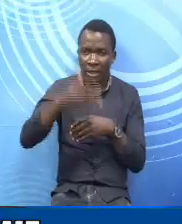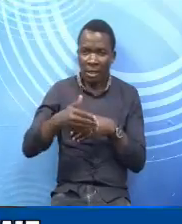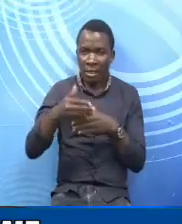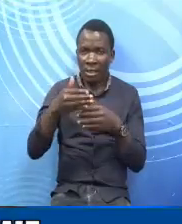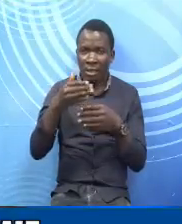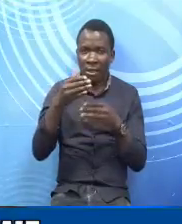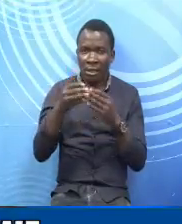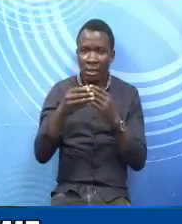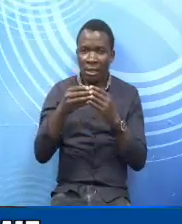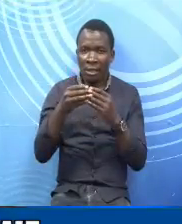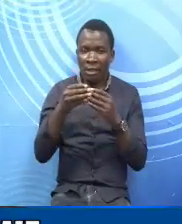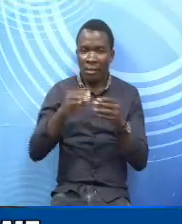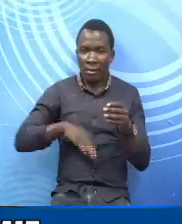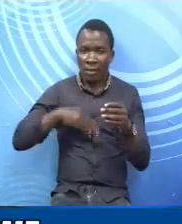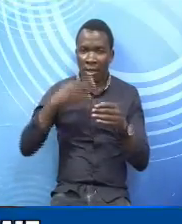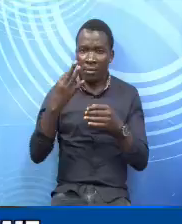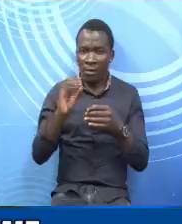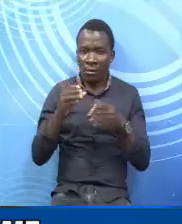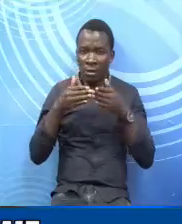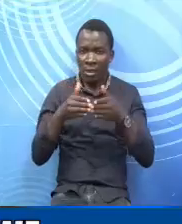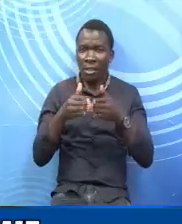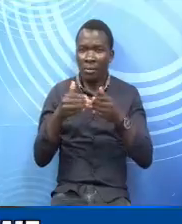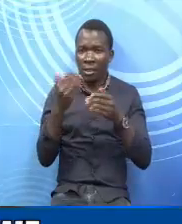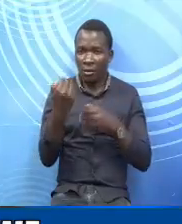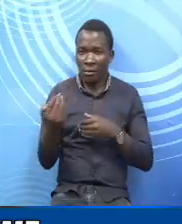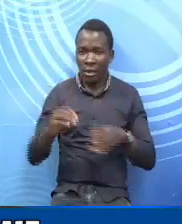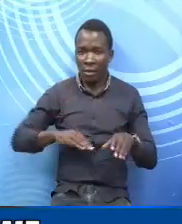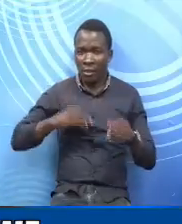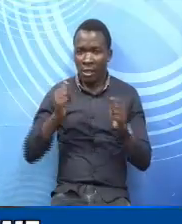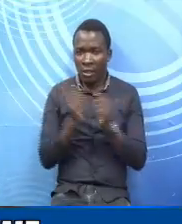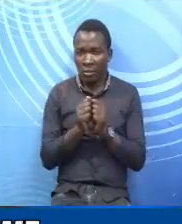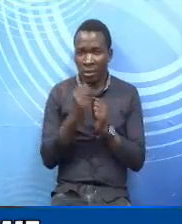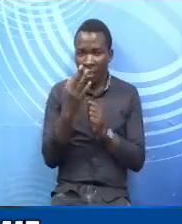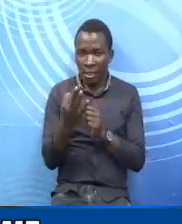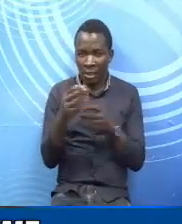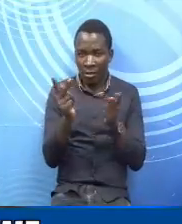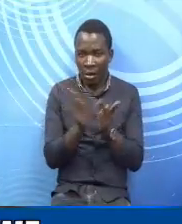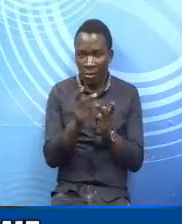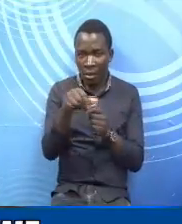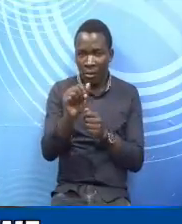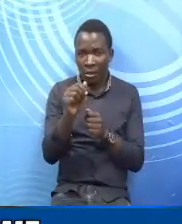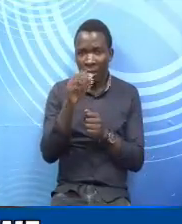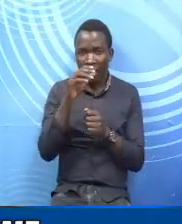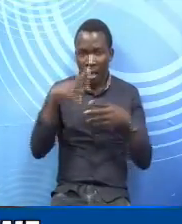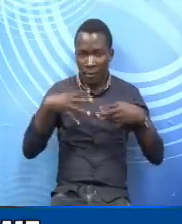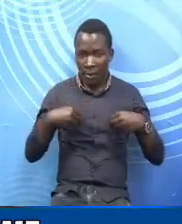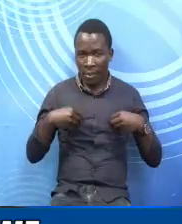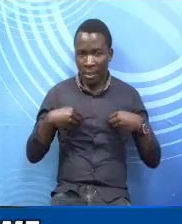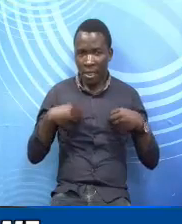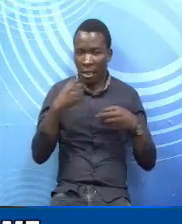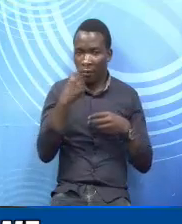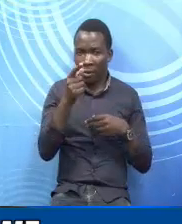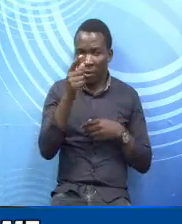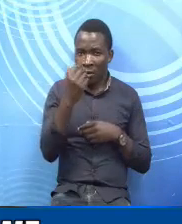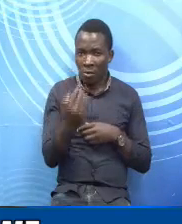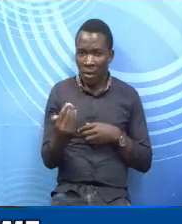30 hakurikiranyweho gusambanya umwana w'imyaka 13 aho nawe ubwe habyemerera hakavuga ko ngo uyu